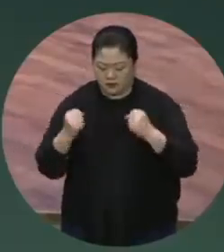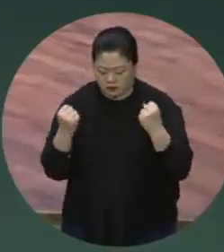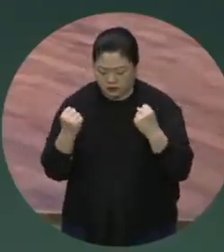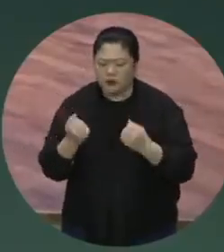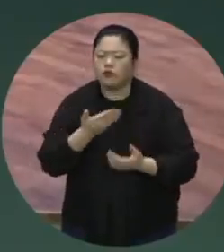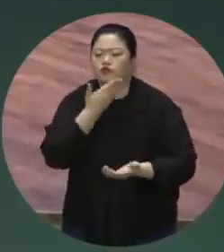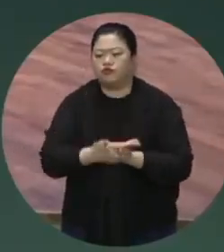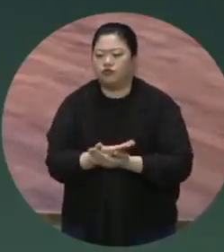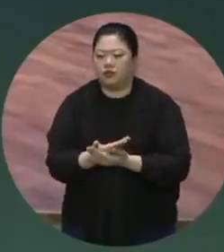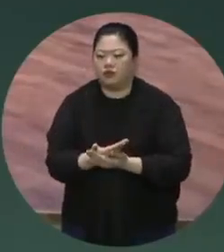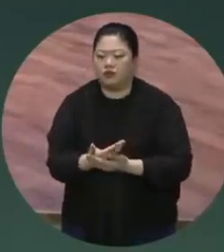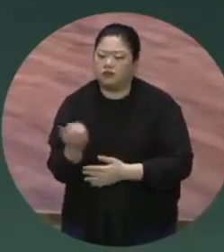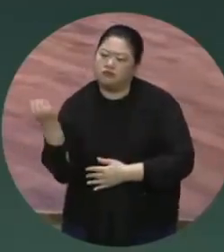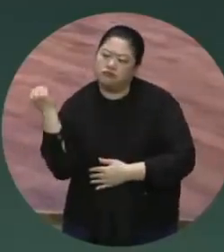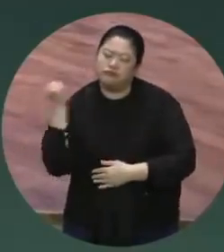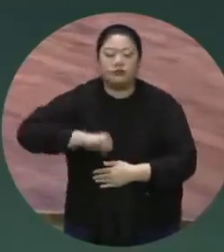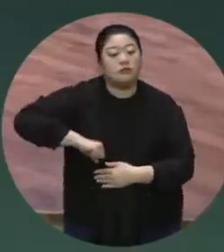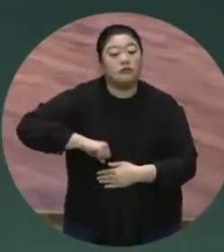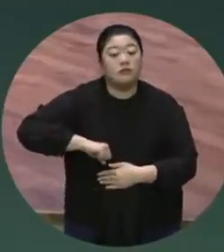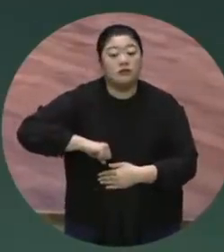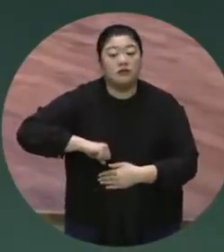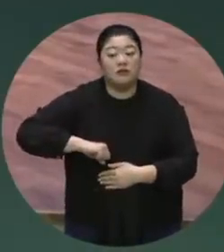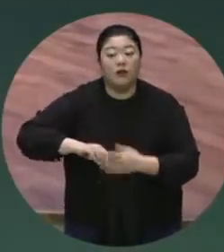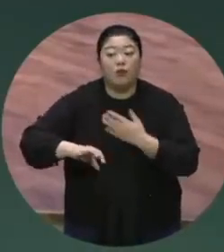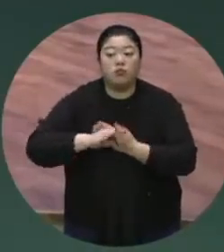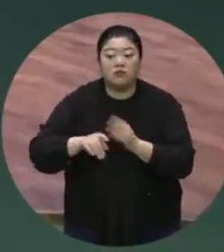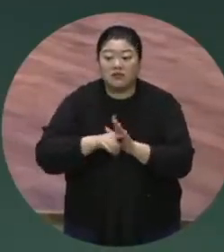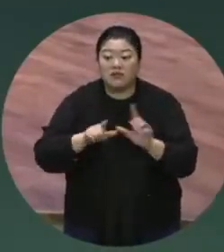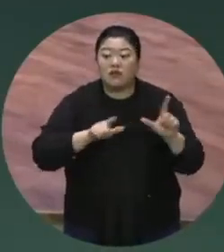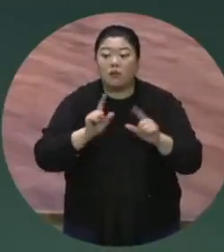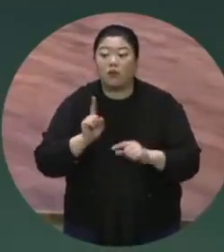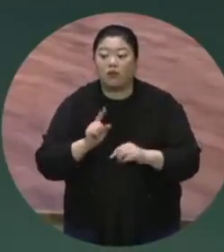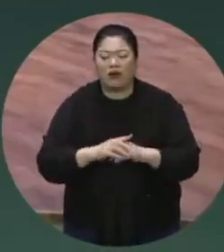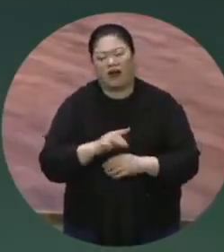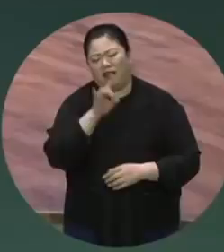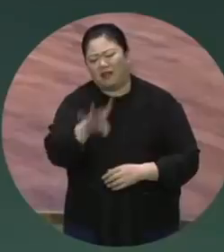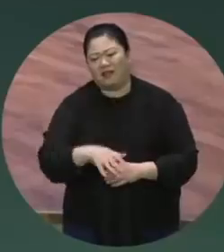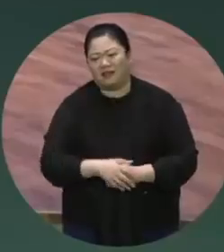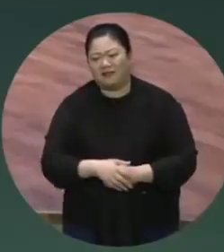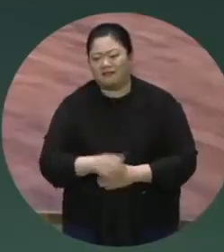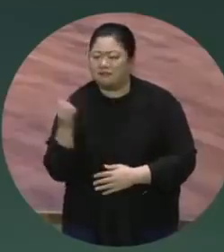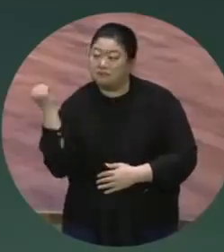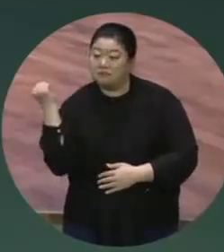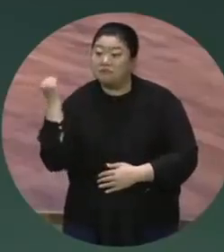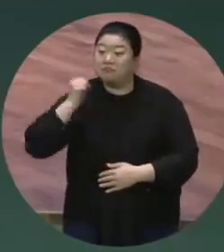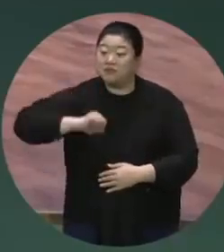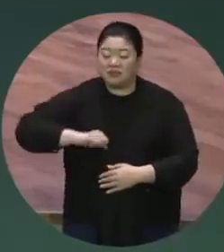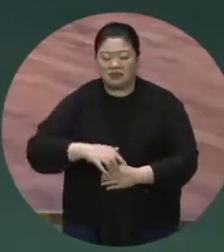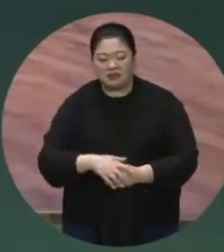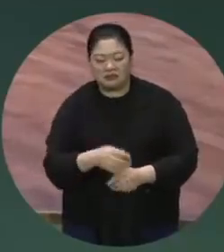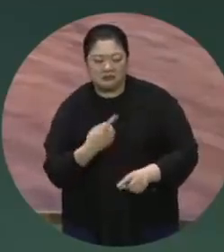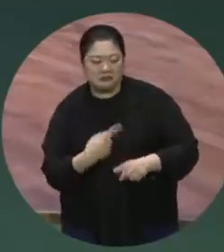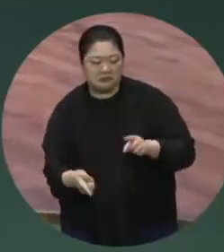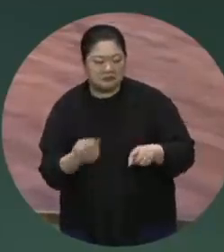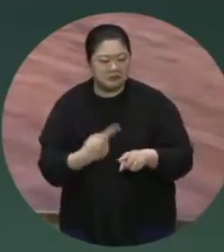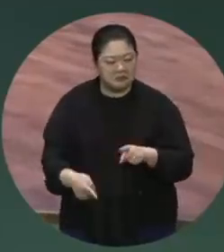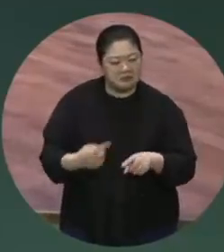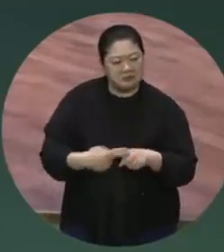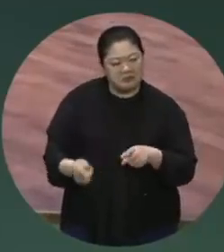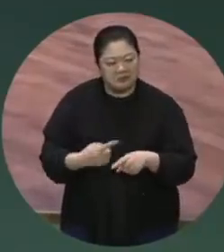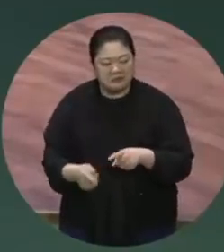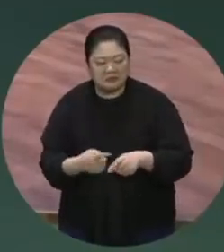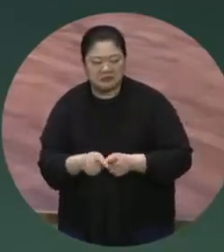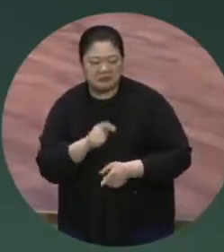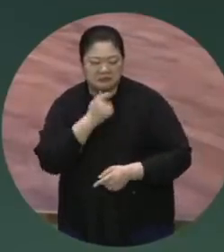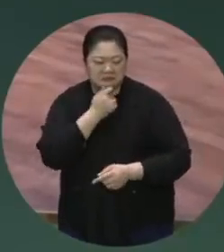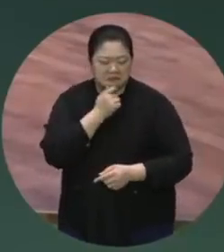가지시기 바랍니다. 사람을 삐딱해가지고 뭔가 비판하고 뭔가 함께하지 않고 뭔가 다르게 놀려고 하면요